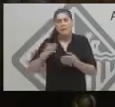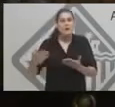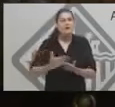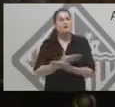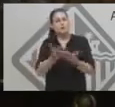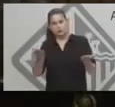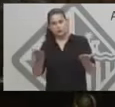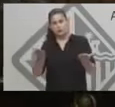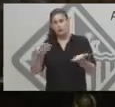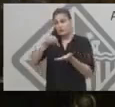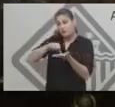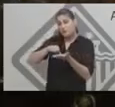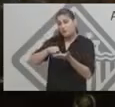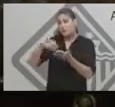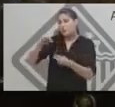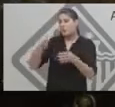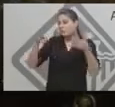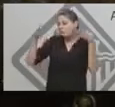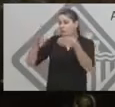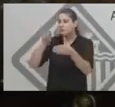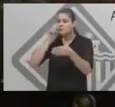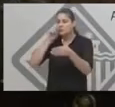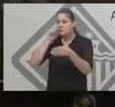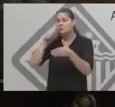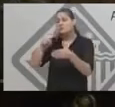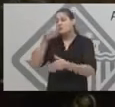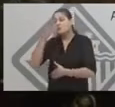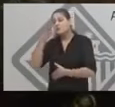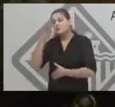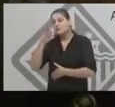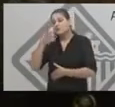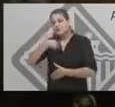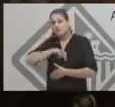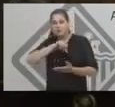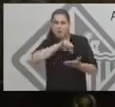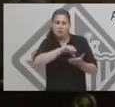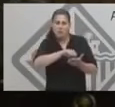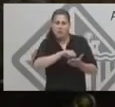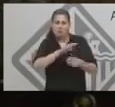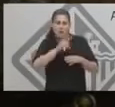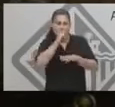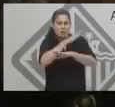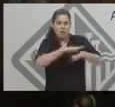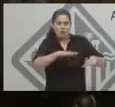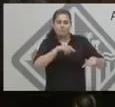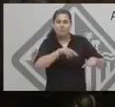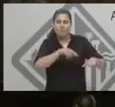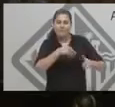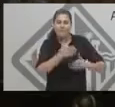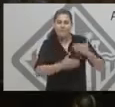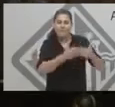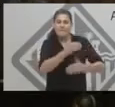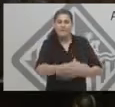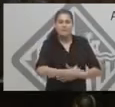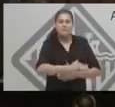una ciutat només pels turistes, serà bona pels turistes, però si feim una verdadera ciutat pels infants, serà bona pels infants,